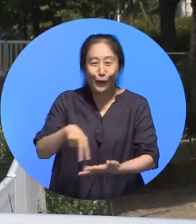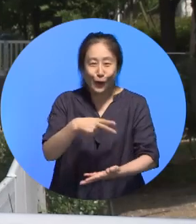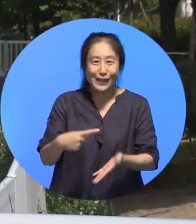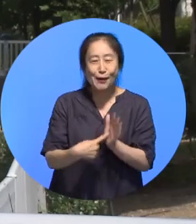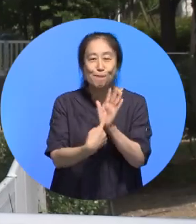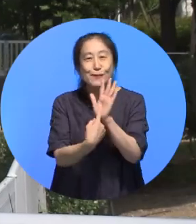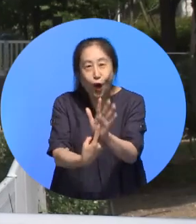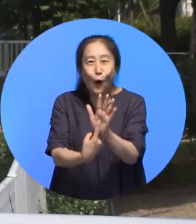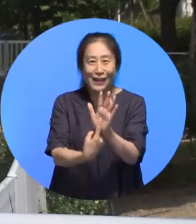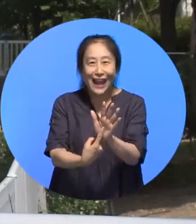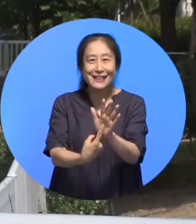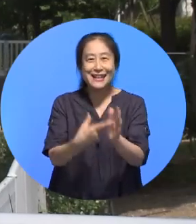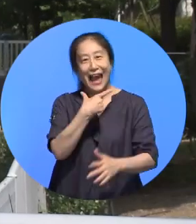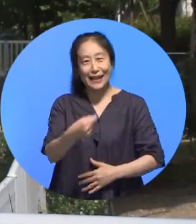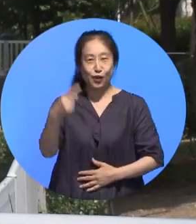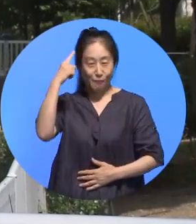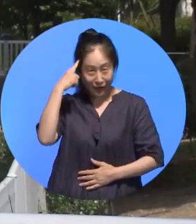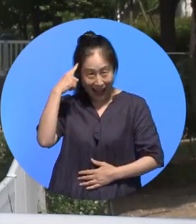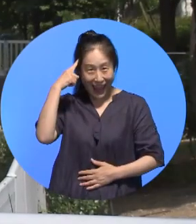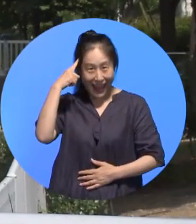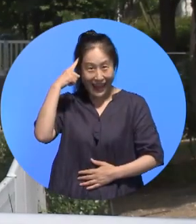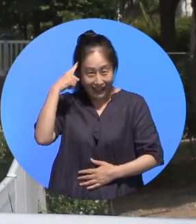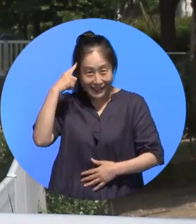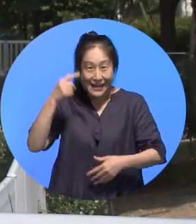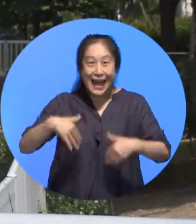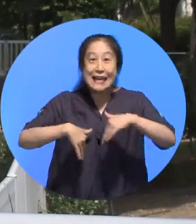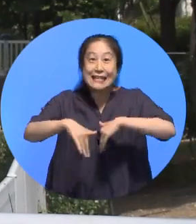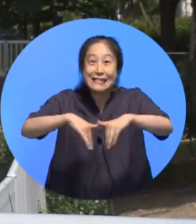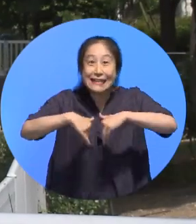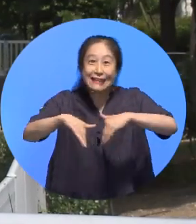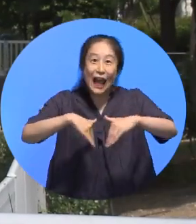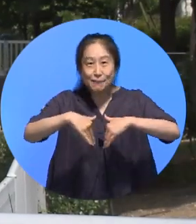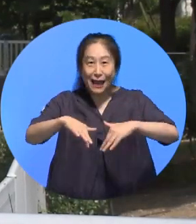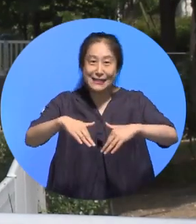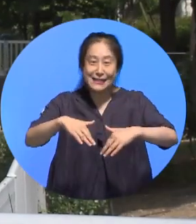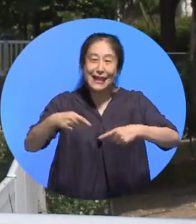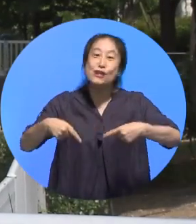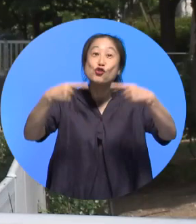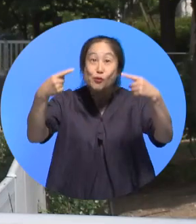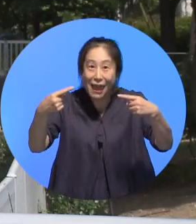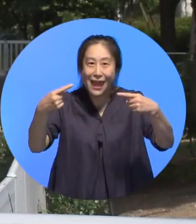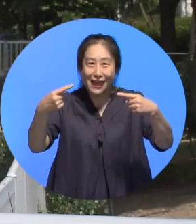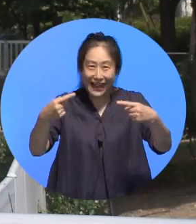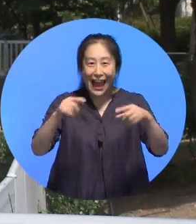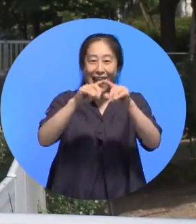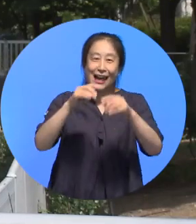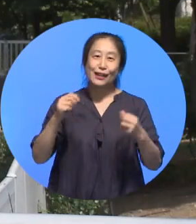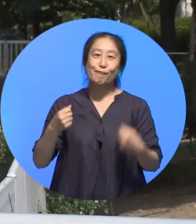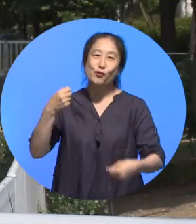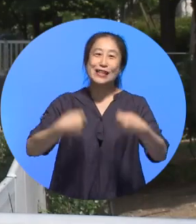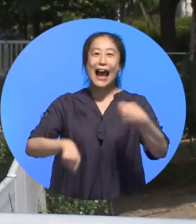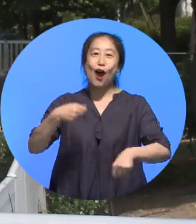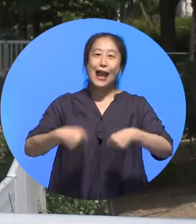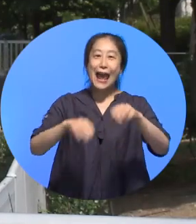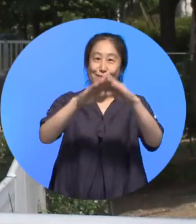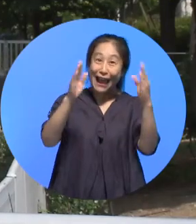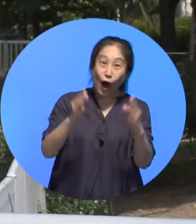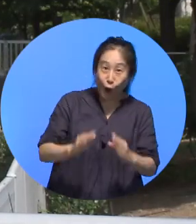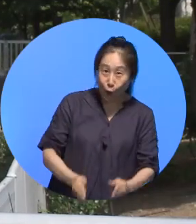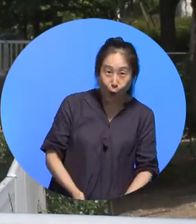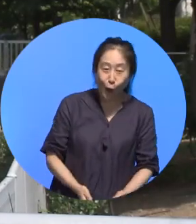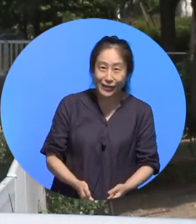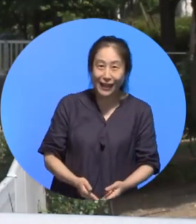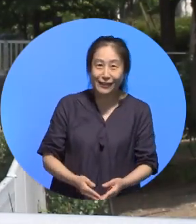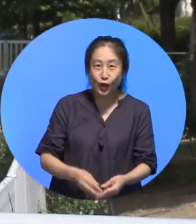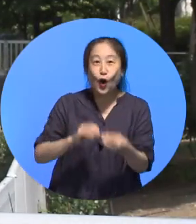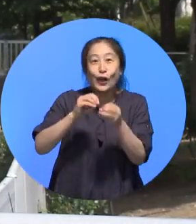を踊りでいっぱい表現しようと思ってま大阪といえば田さん田太郎さんのなんかカラーを来たり